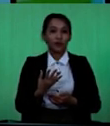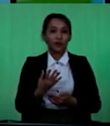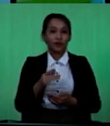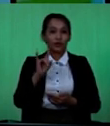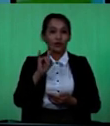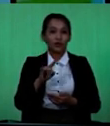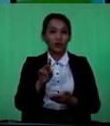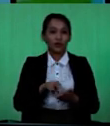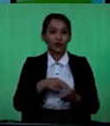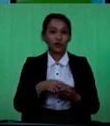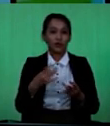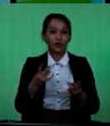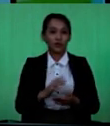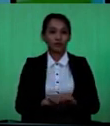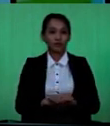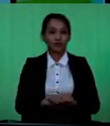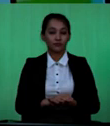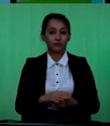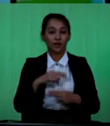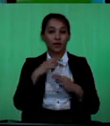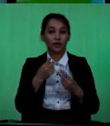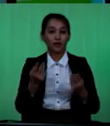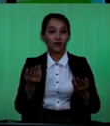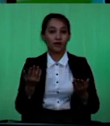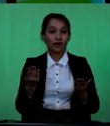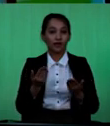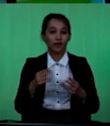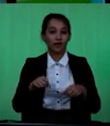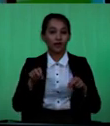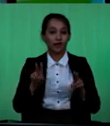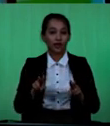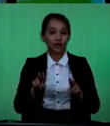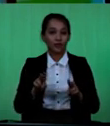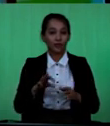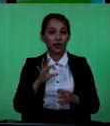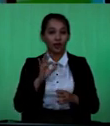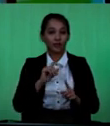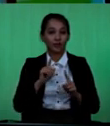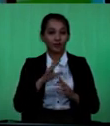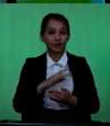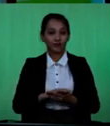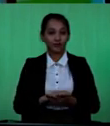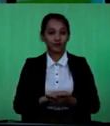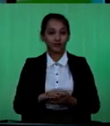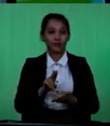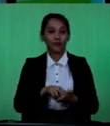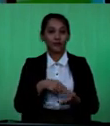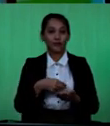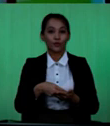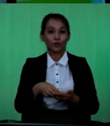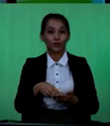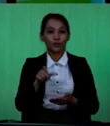yerda qaysi kasb egalari haqida gap ketmoqda? Ha, bo'yoqchilar haqida. Ular nimani